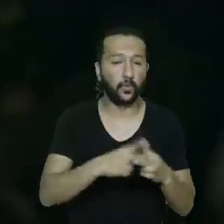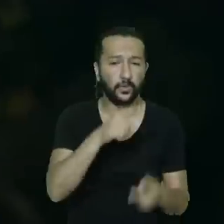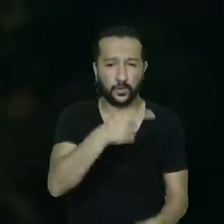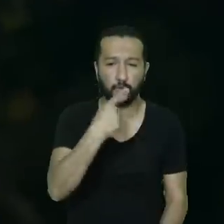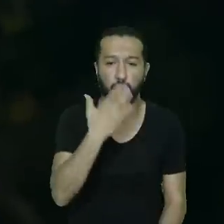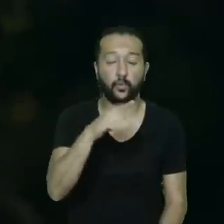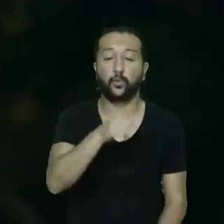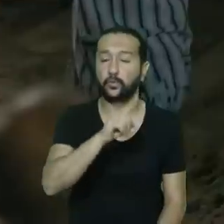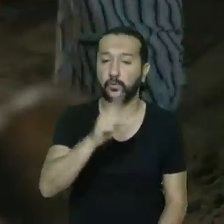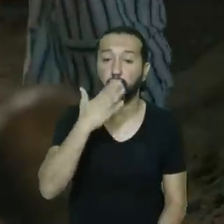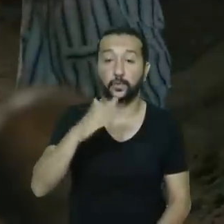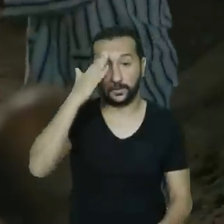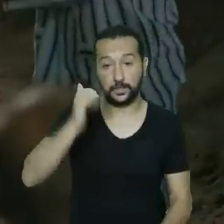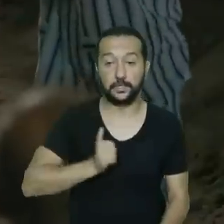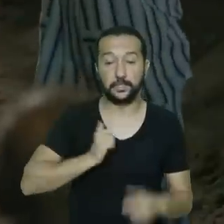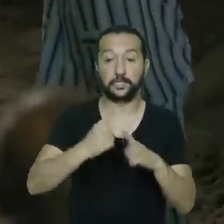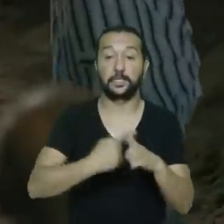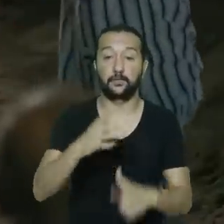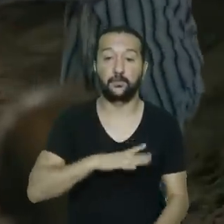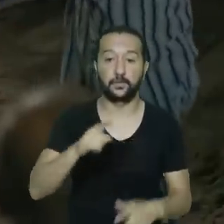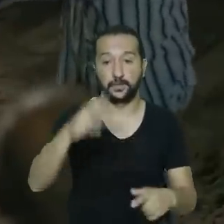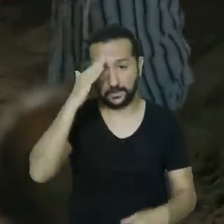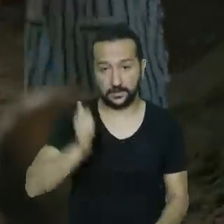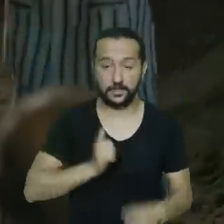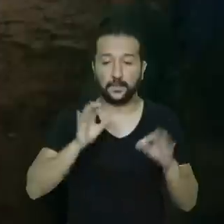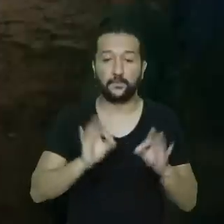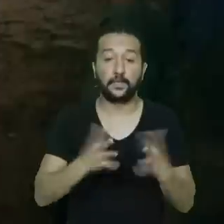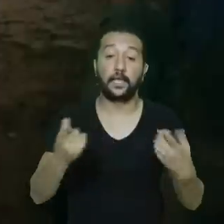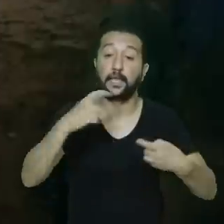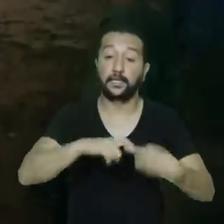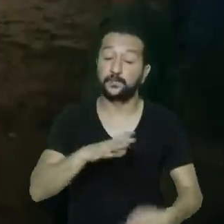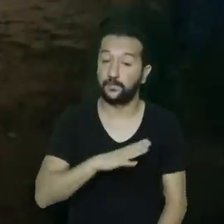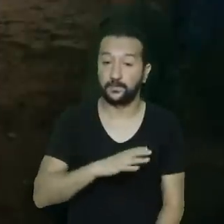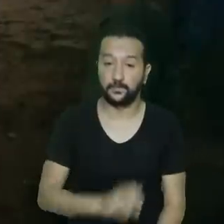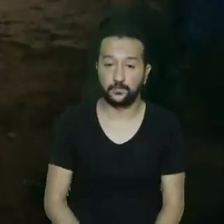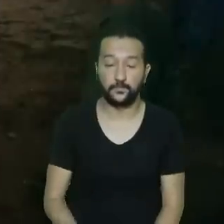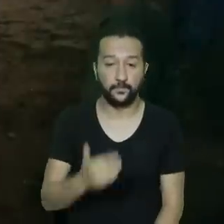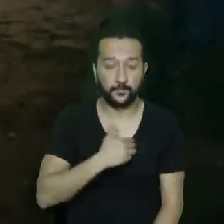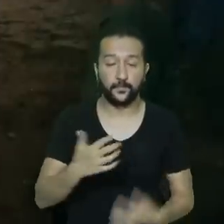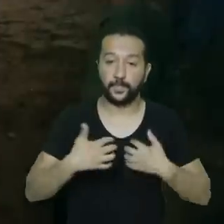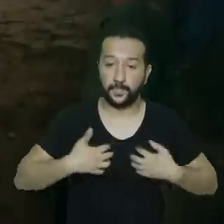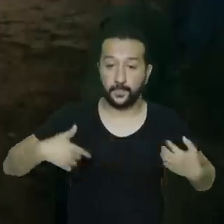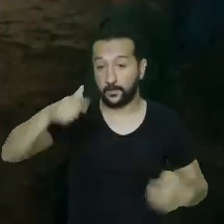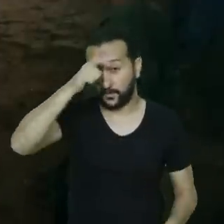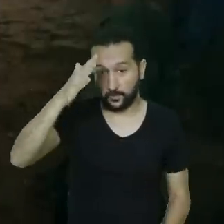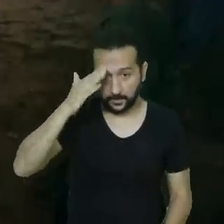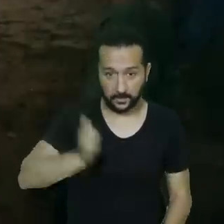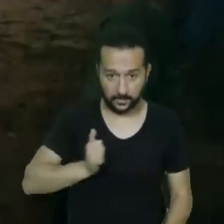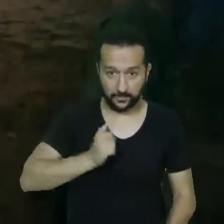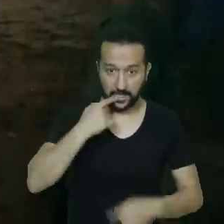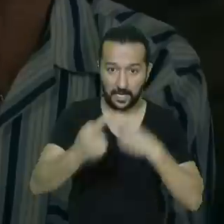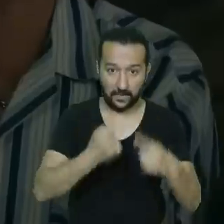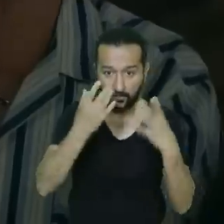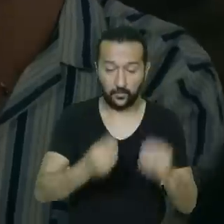Ne polisayı? Polisay yok. Jandarma var. Jandarma var. Hem ne alakası var canım? Ben kahraman Türk askerimize mi